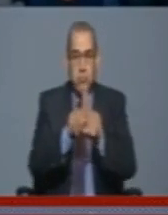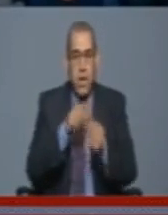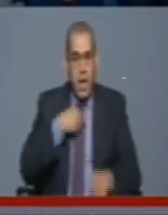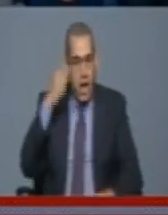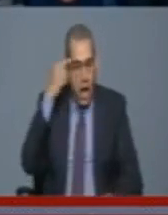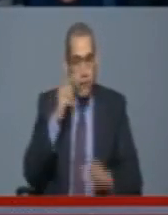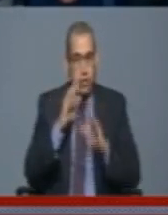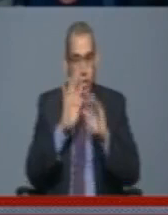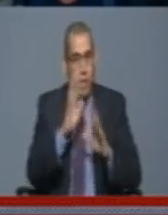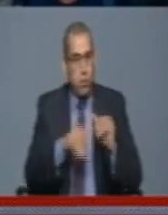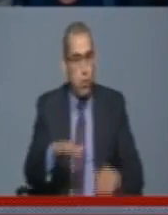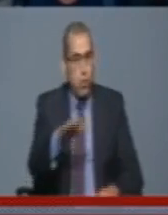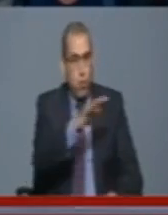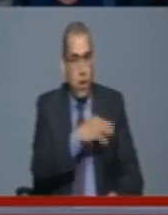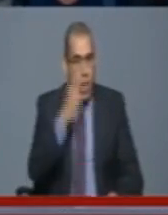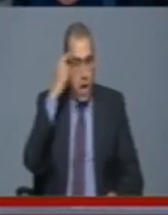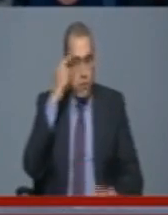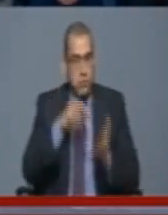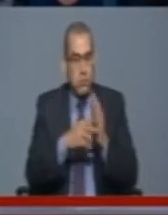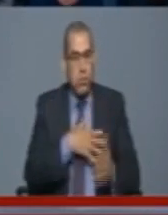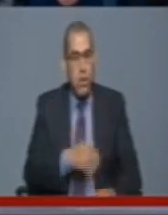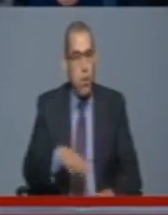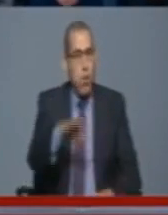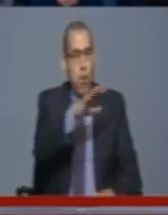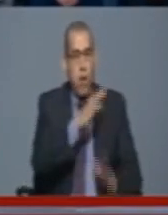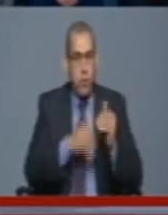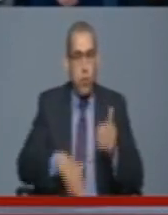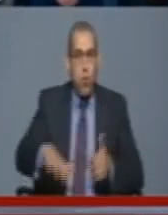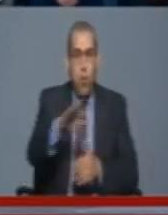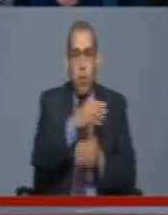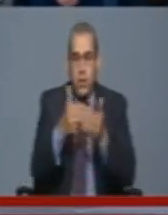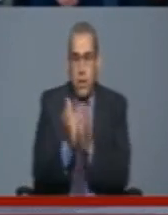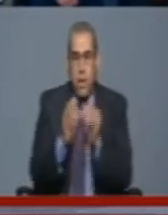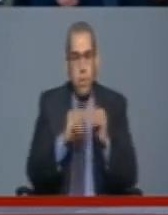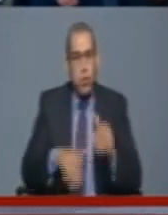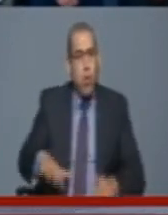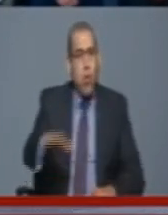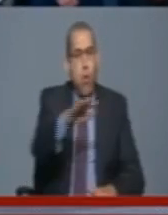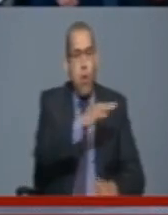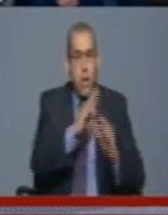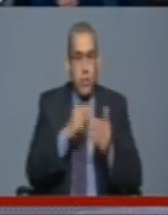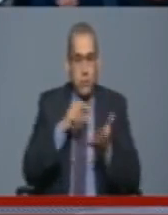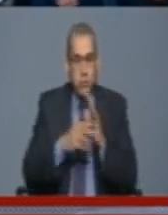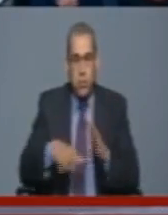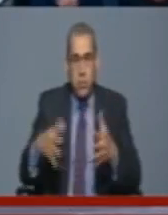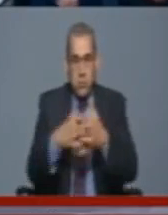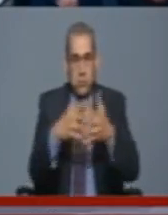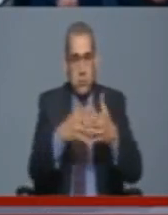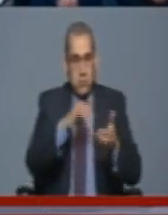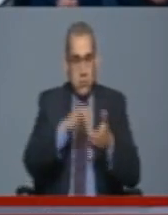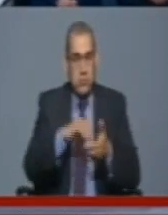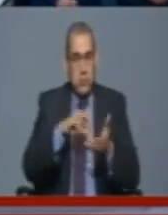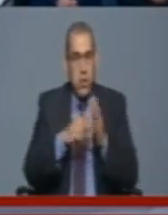ابدا كل طوائفه وكل فئاته وكل قدراته وكل منظمات المجتمع